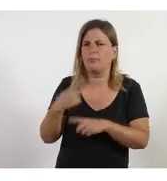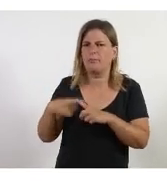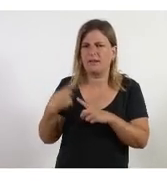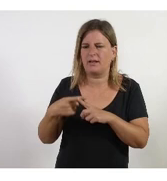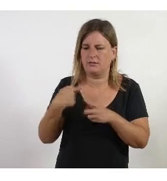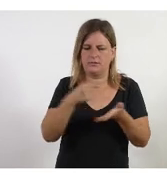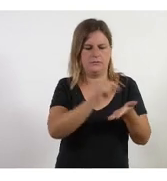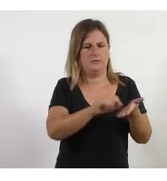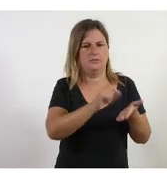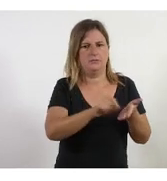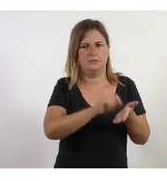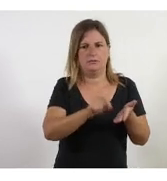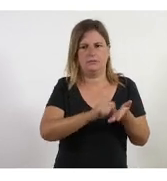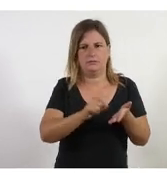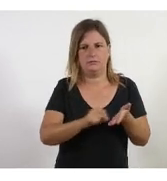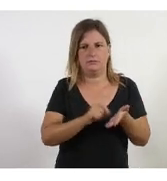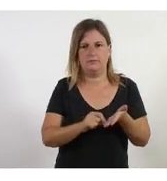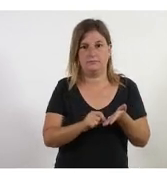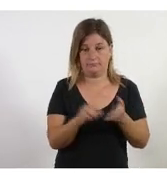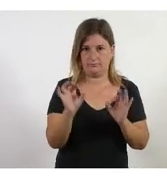Escriu. Sí?